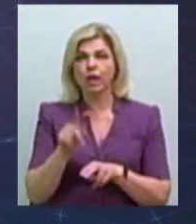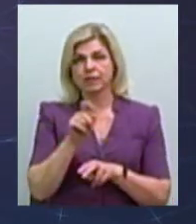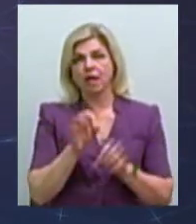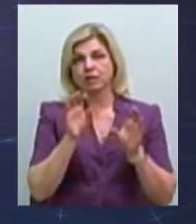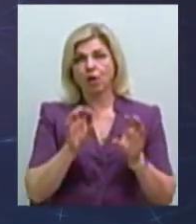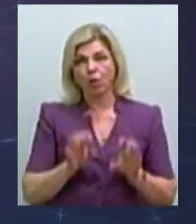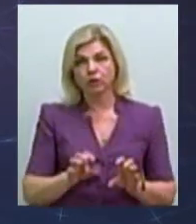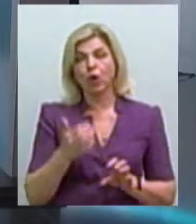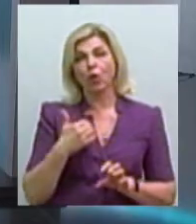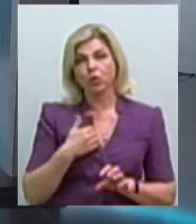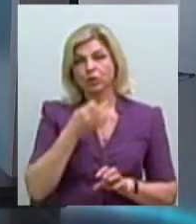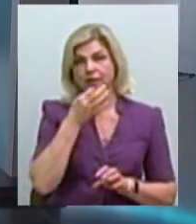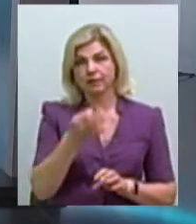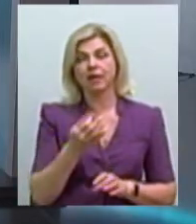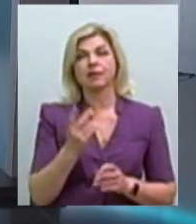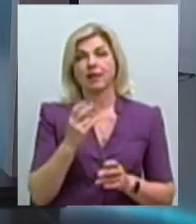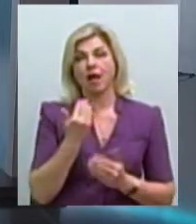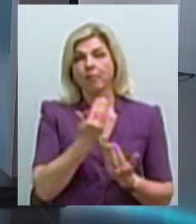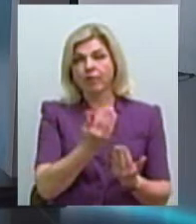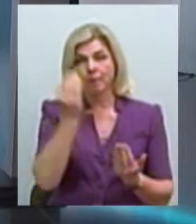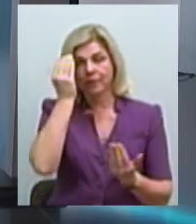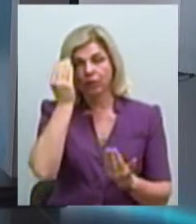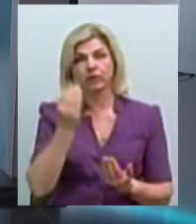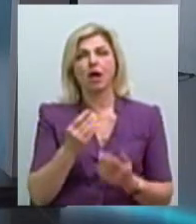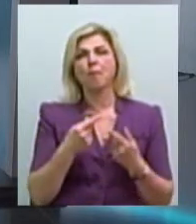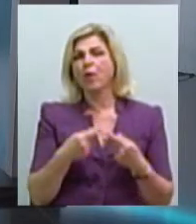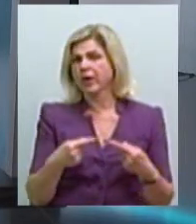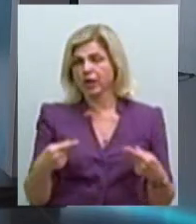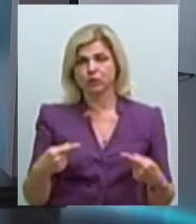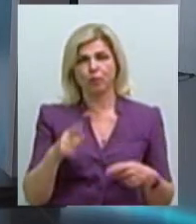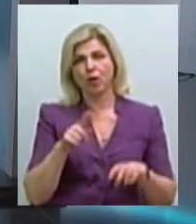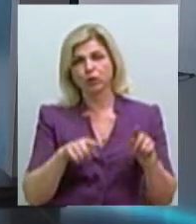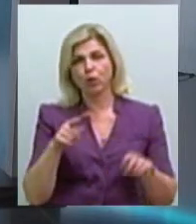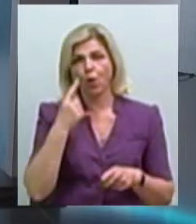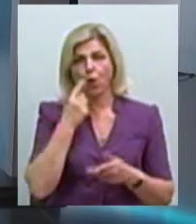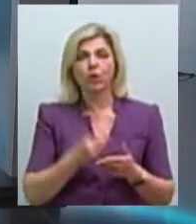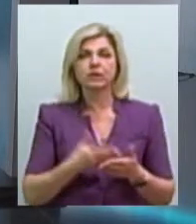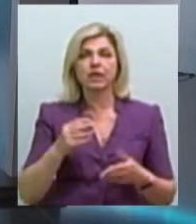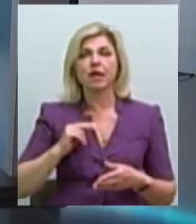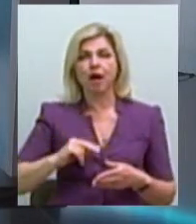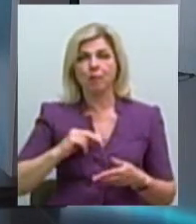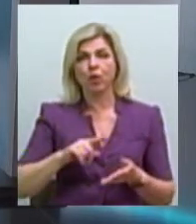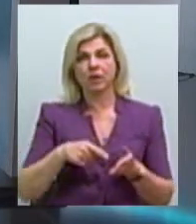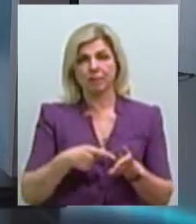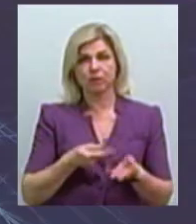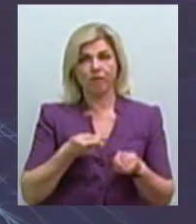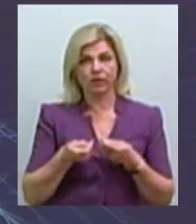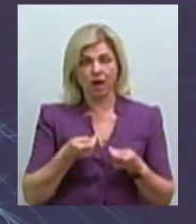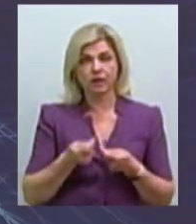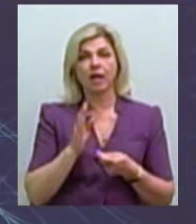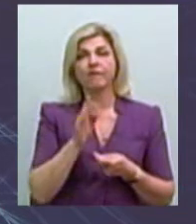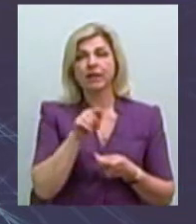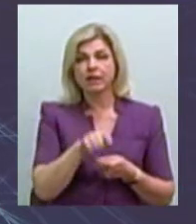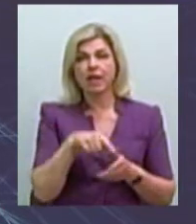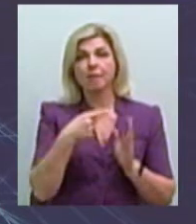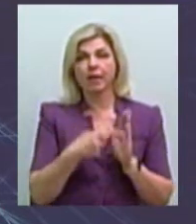далі. Хочу сказати, якраз на мою думку, по-різному дехто оцінює роботу міської влади, я можу сказати, що в тих питаннях, де ми